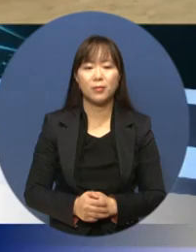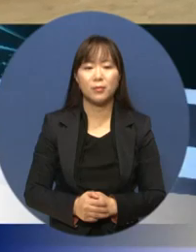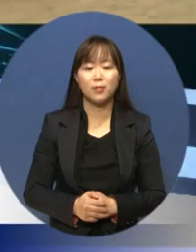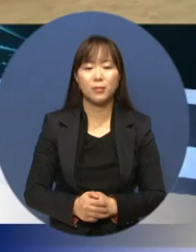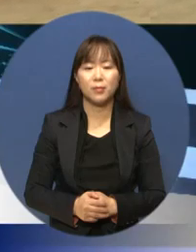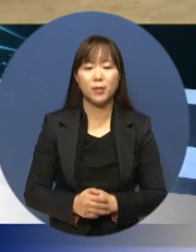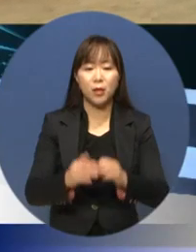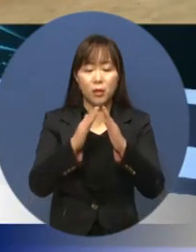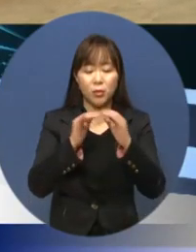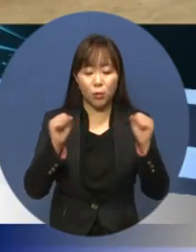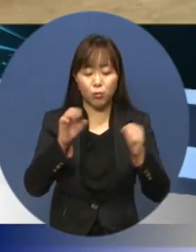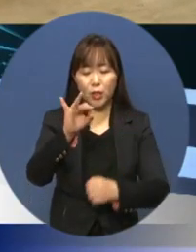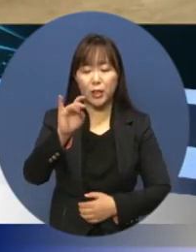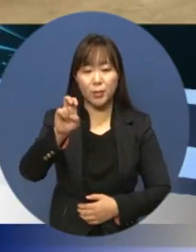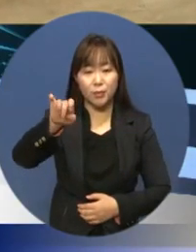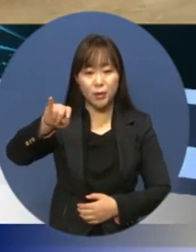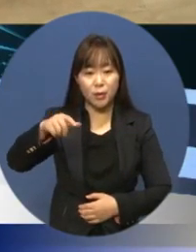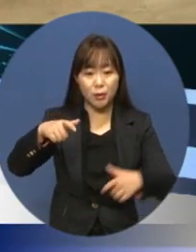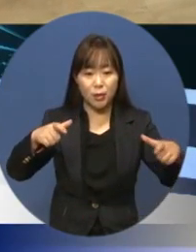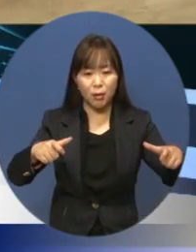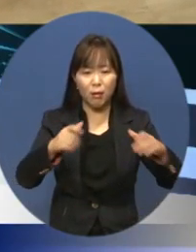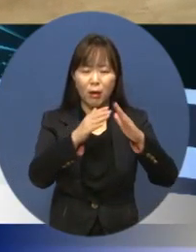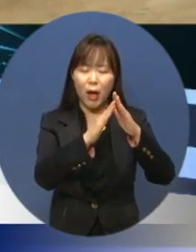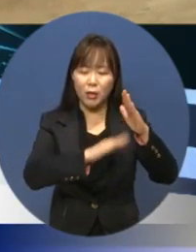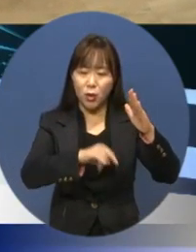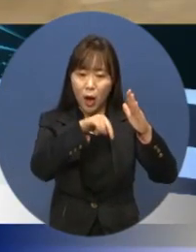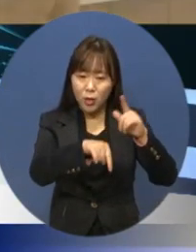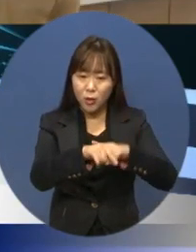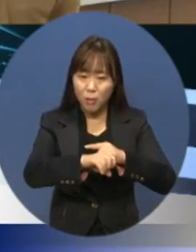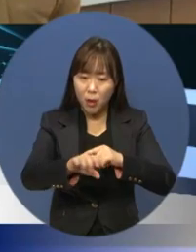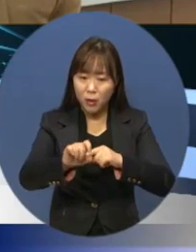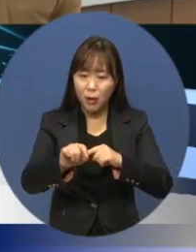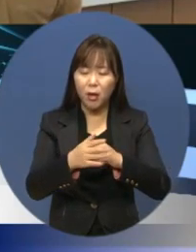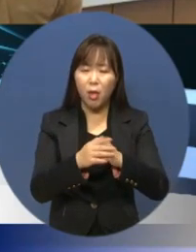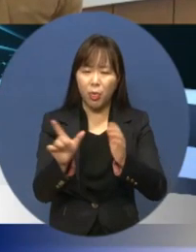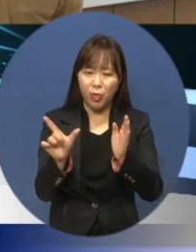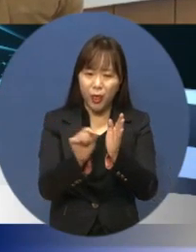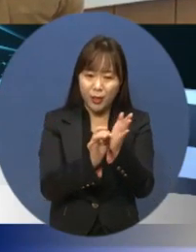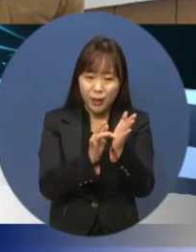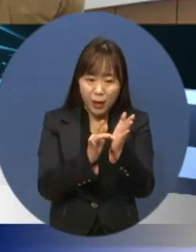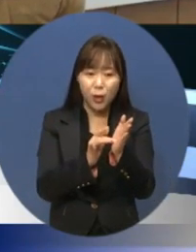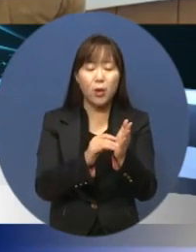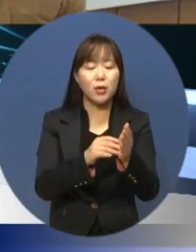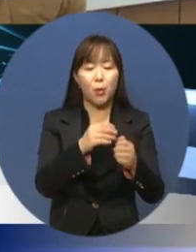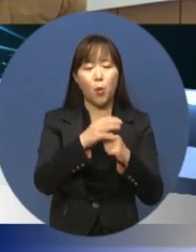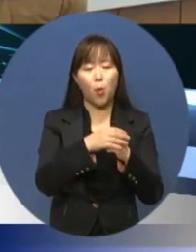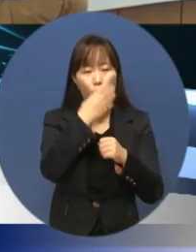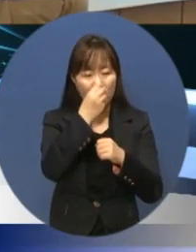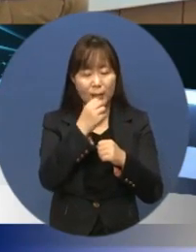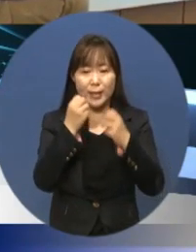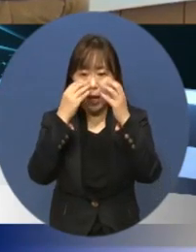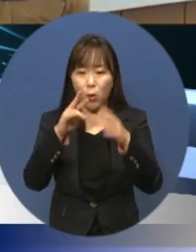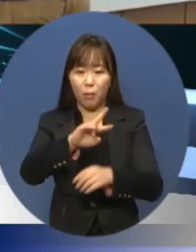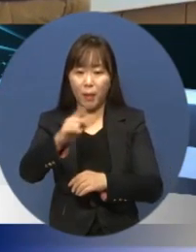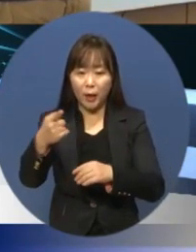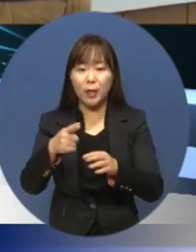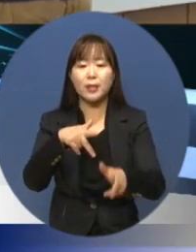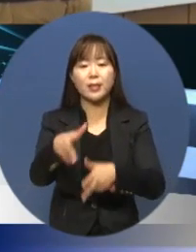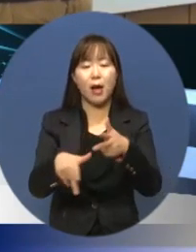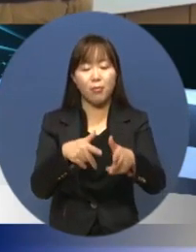전북 임실군 2 가정에서 배출되는 펠 건전지를 화장지 와 새 건전지로 교환해주는 재활용품